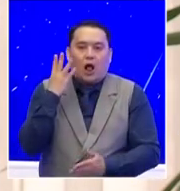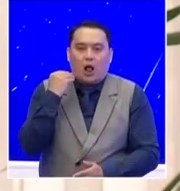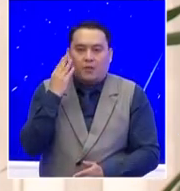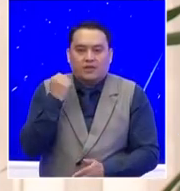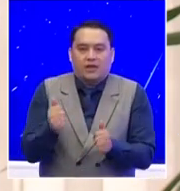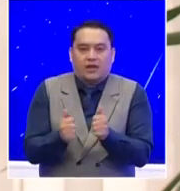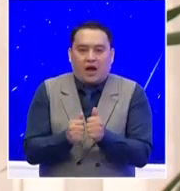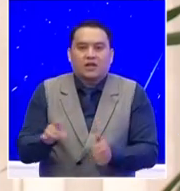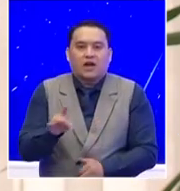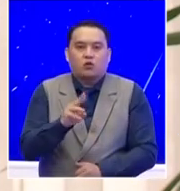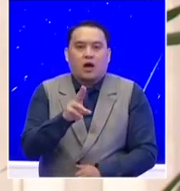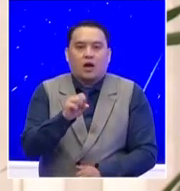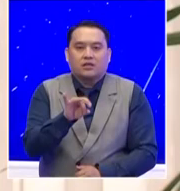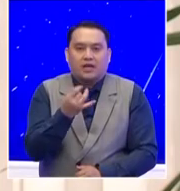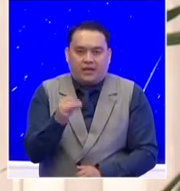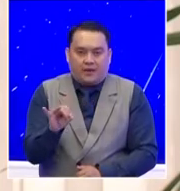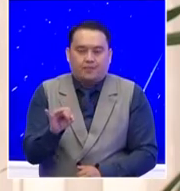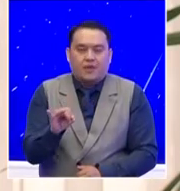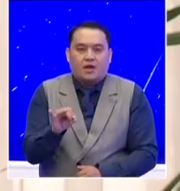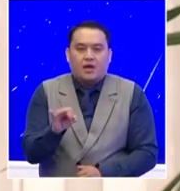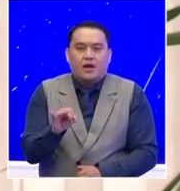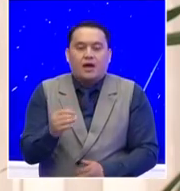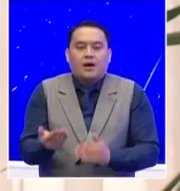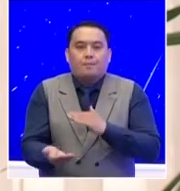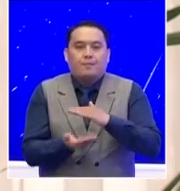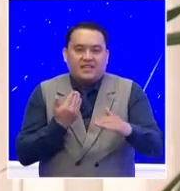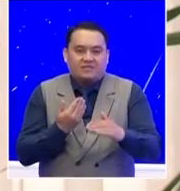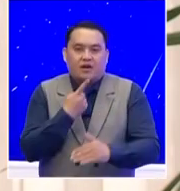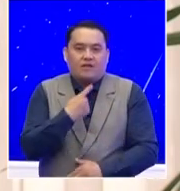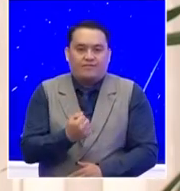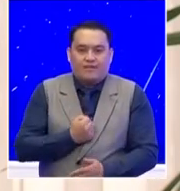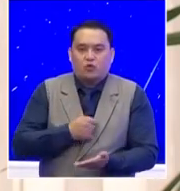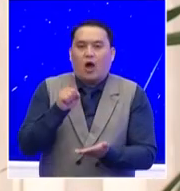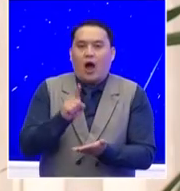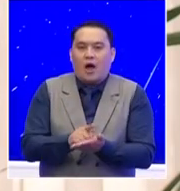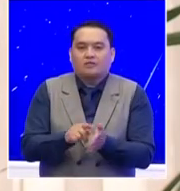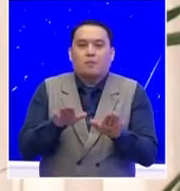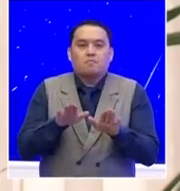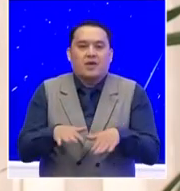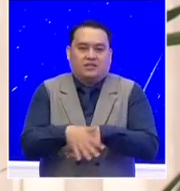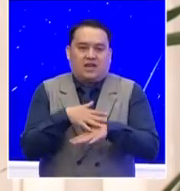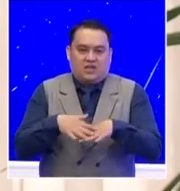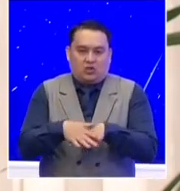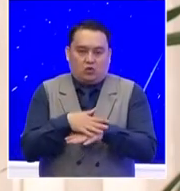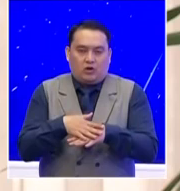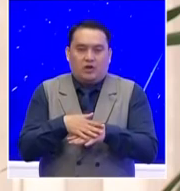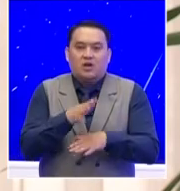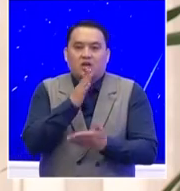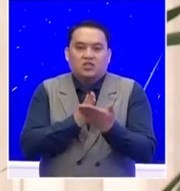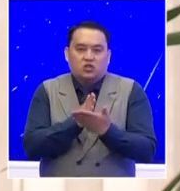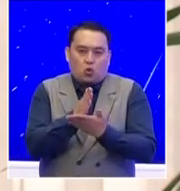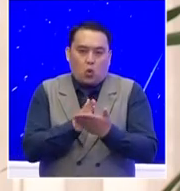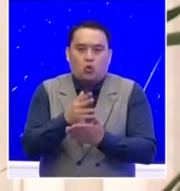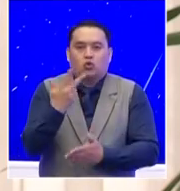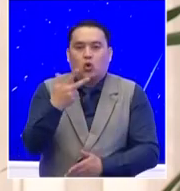и Карасайского района. Всего было призвано 78 военнообязанных из числа местных жителей. Срок службы составит